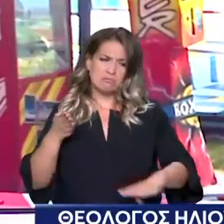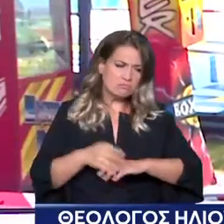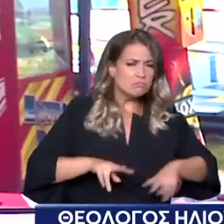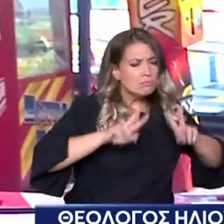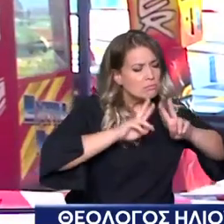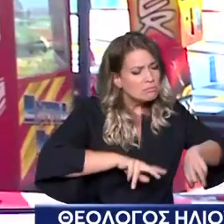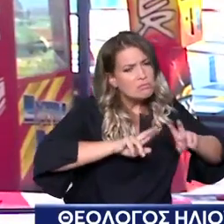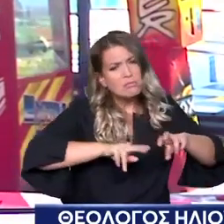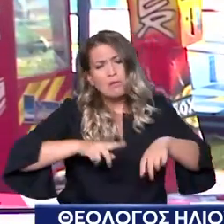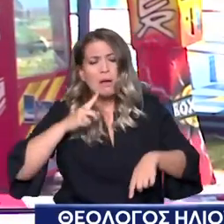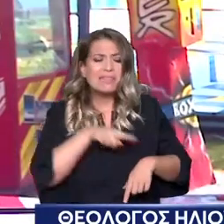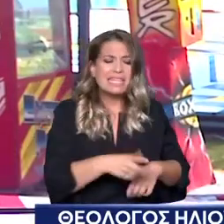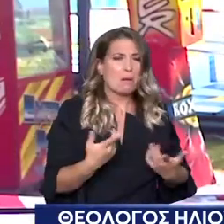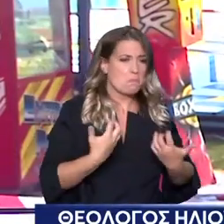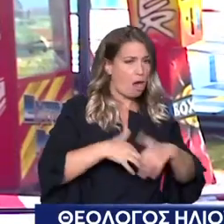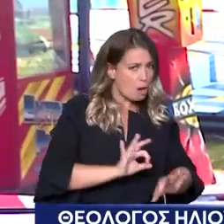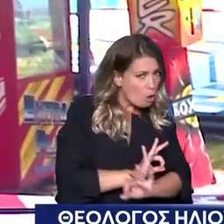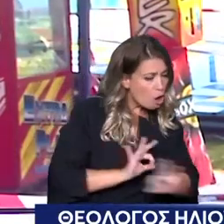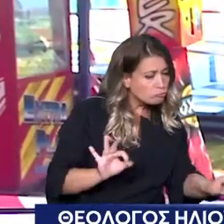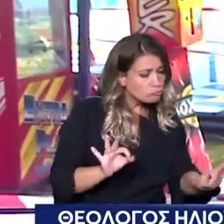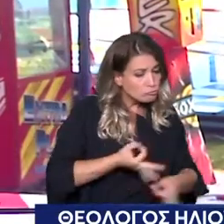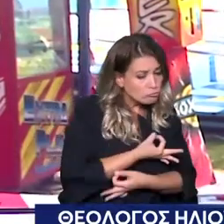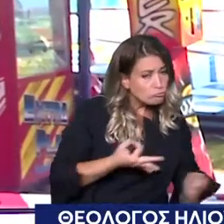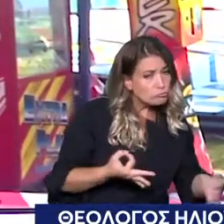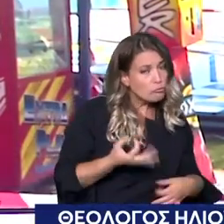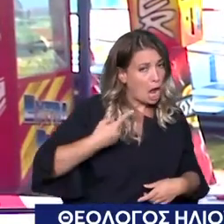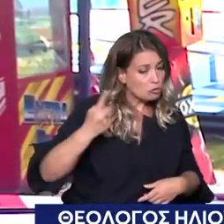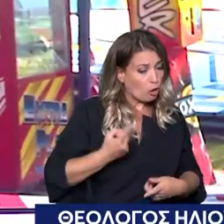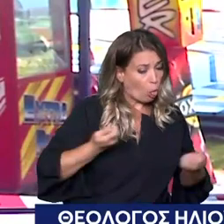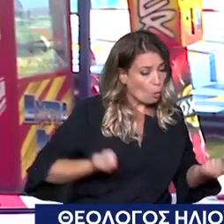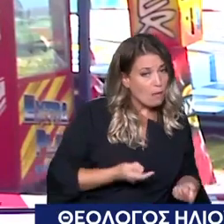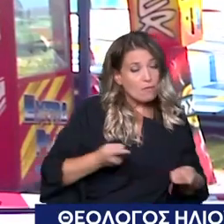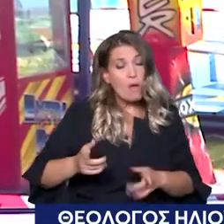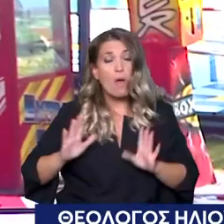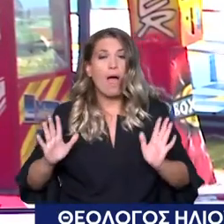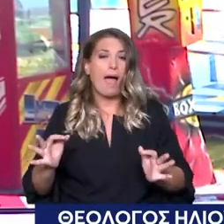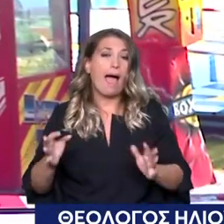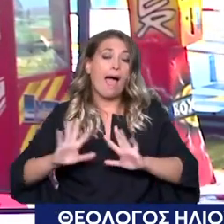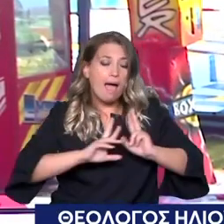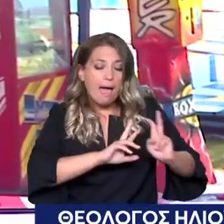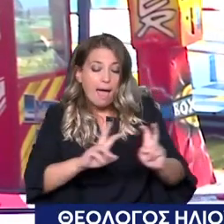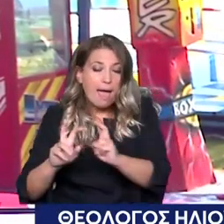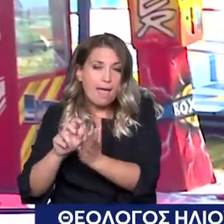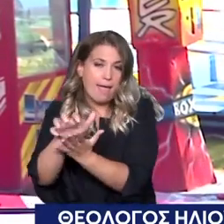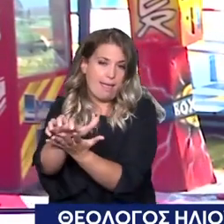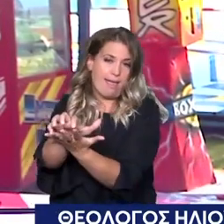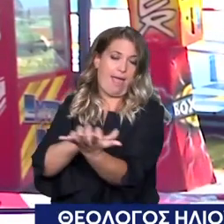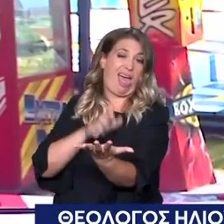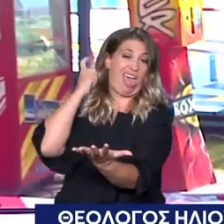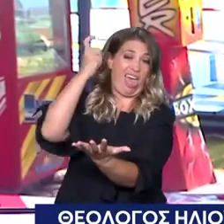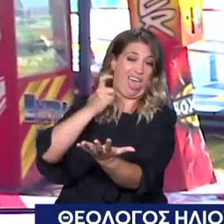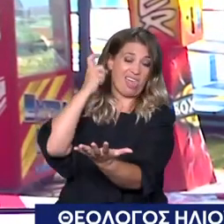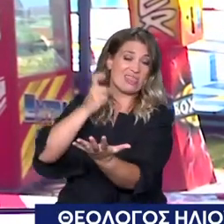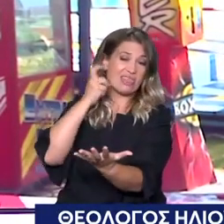από κάτω και από πάνω από το μηχάνημα. Υπάρχει πλήρης εικόνα από ό,τι καταλάβαμε. Δεν μας είπαν περισσότερα, αλλά βλέπουμε ότι δεν φαίνεται να